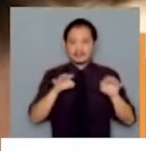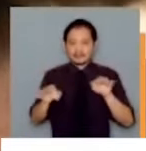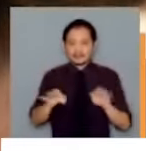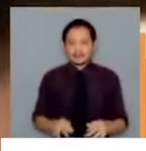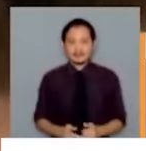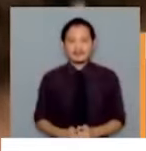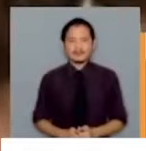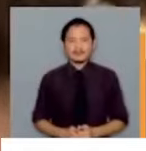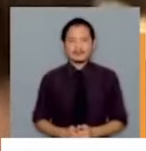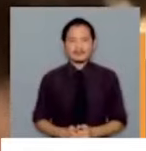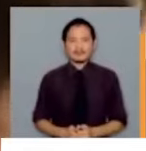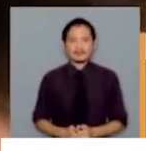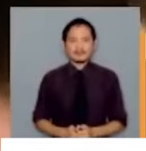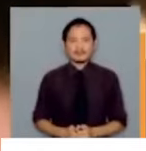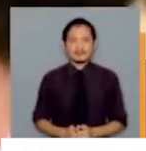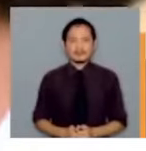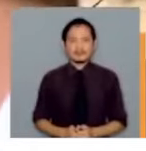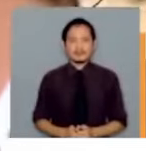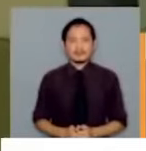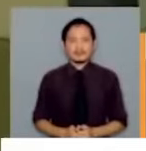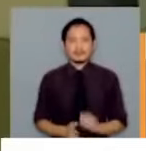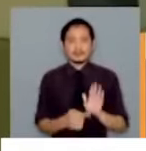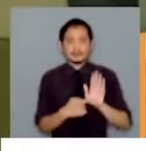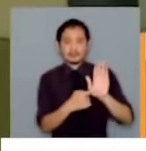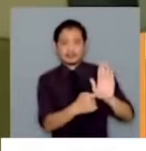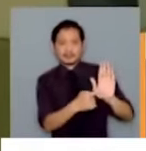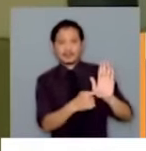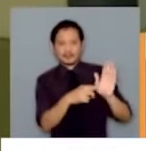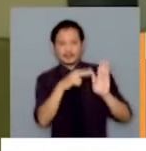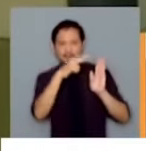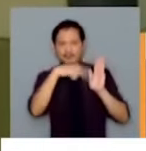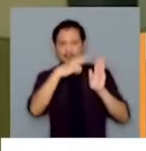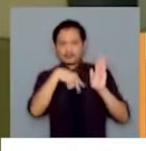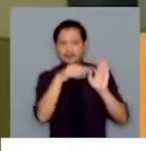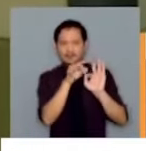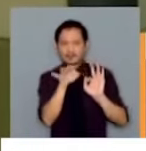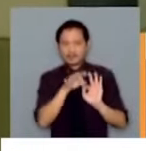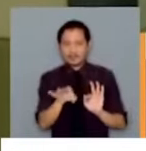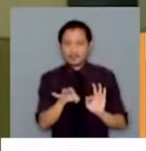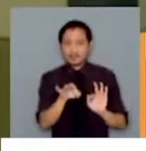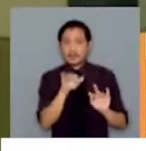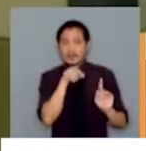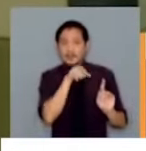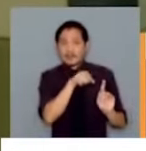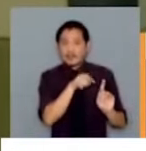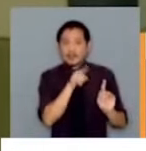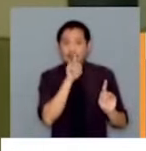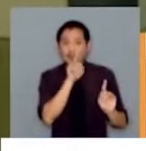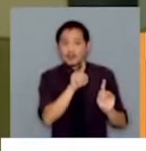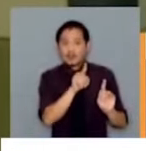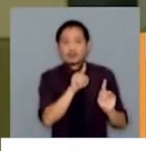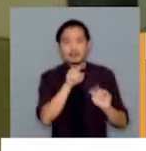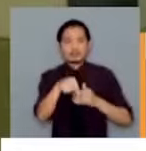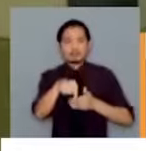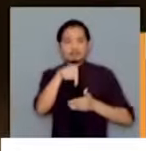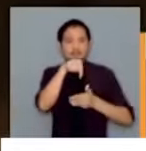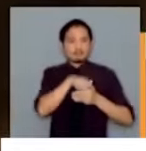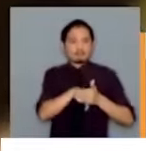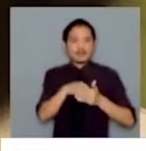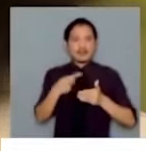hindi. Ayan, tignan mo. Yan yung mga nag-invest sa amin. Na yumaman